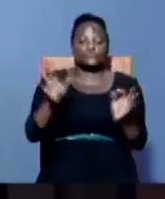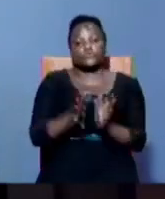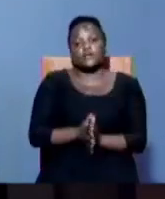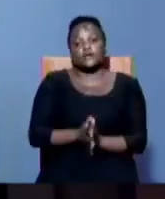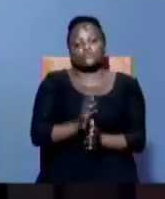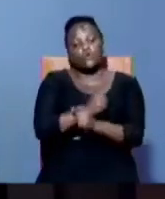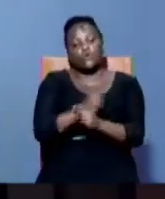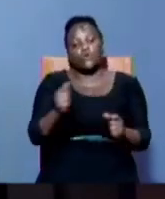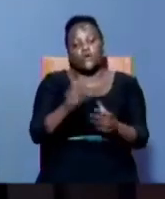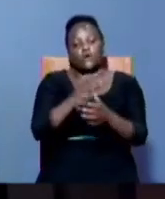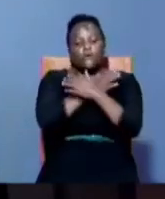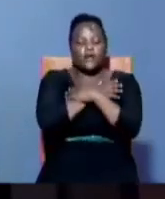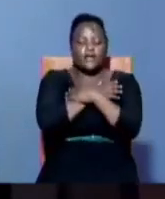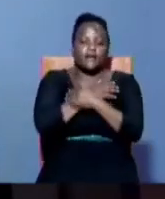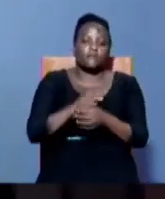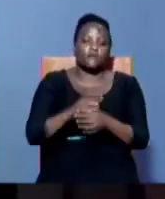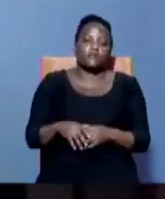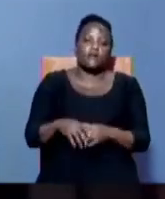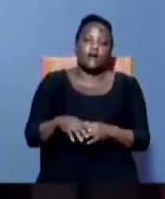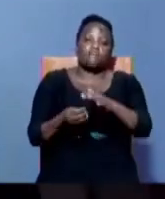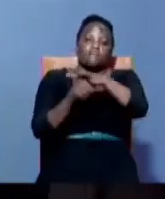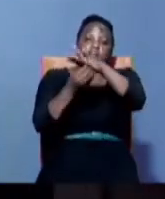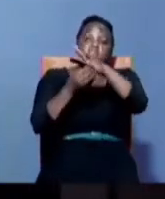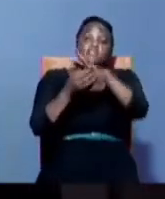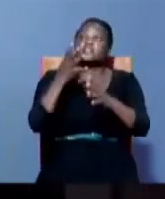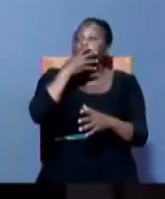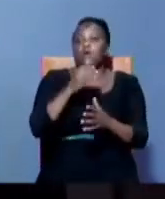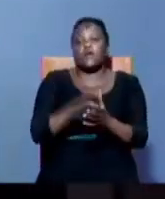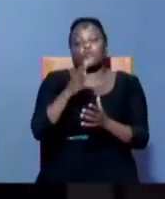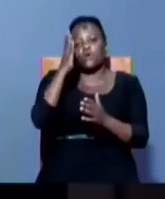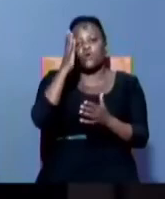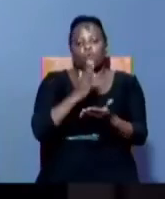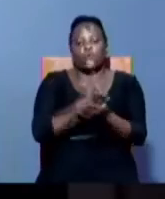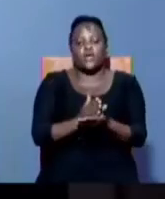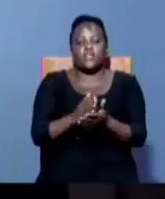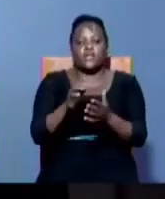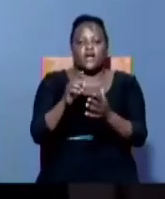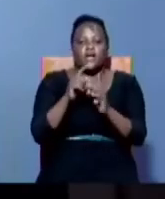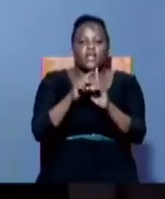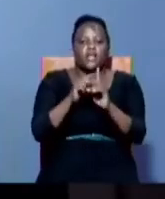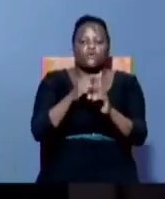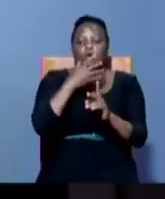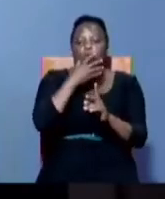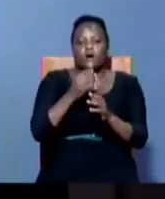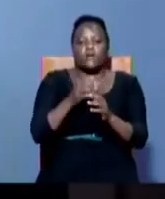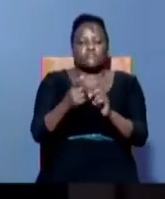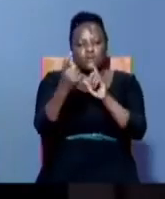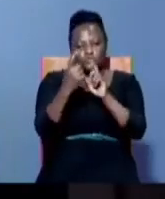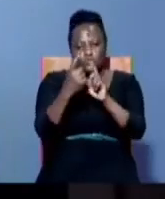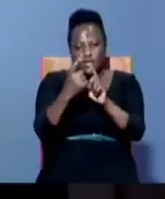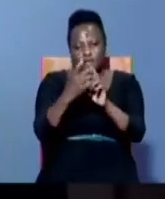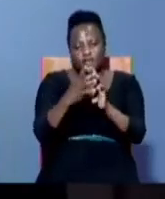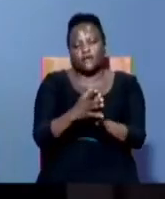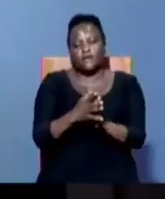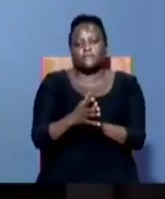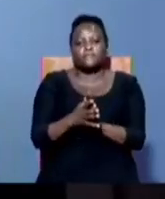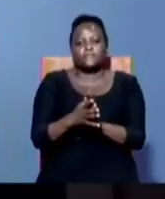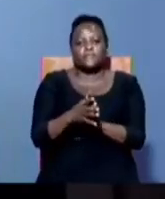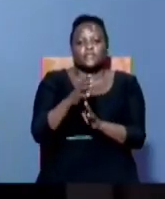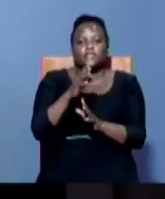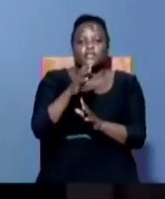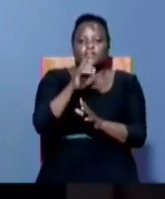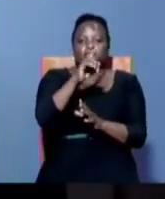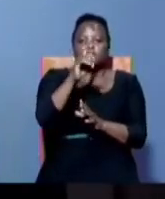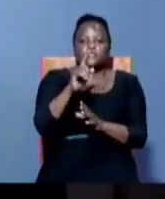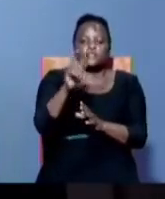ndipo unaona fadhili za Bwana. Pale ndipo unaona kweli ya neno la Bwana zinakutana kwa mujibu wa Zaburi 89 mstari